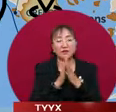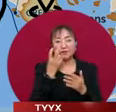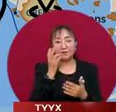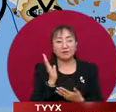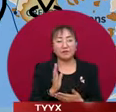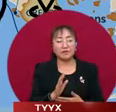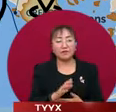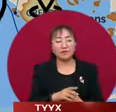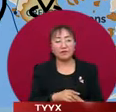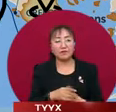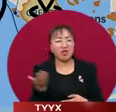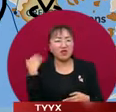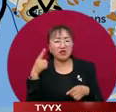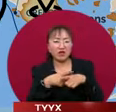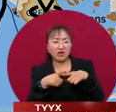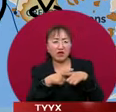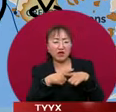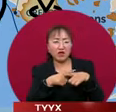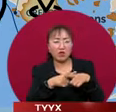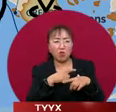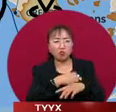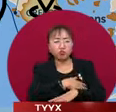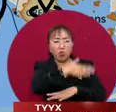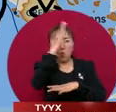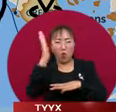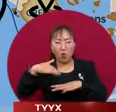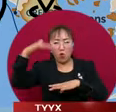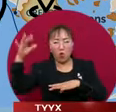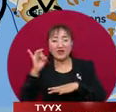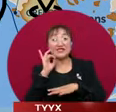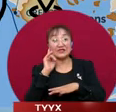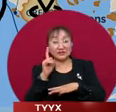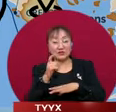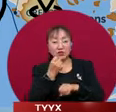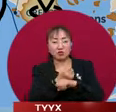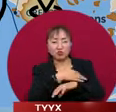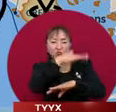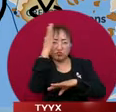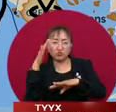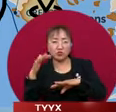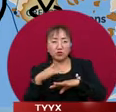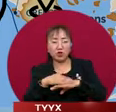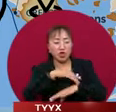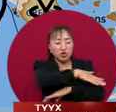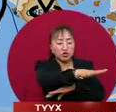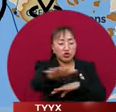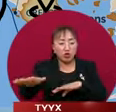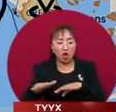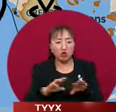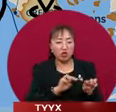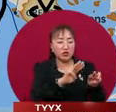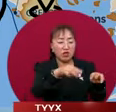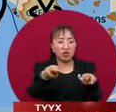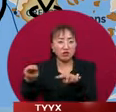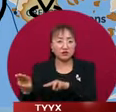За эртний грек нь хадар хойг уул ихтэй. За иргэн тойрондоо тэнгисээр хүрээлэгдсэн учраас